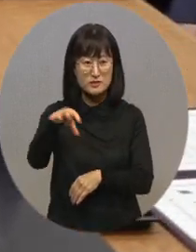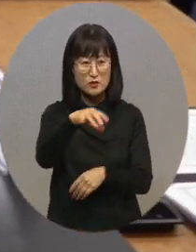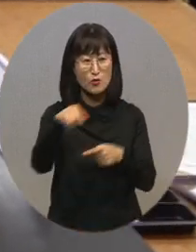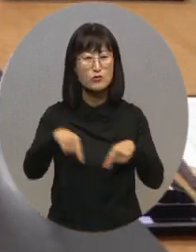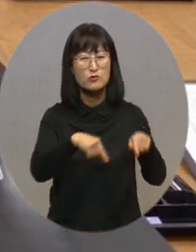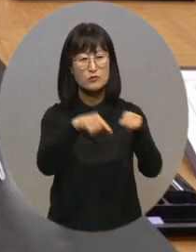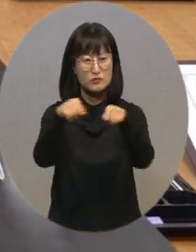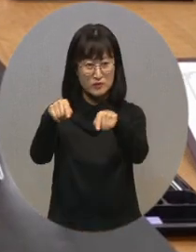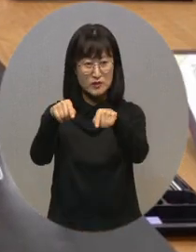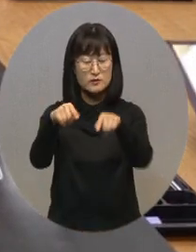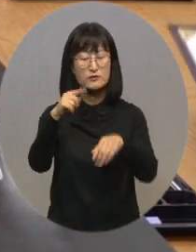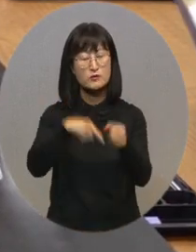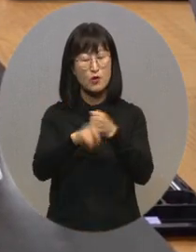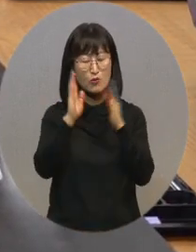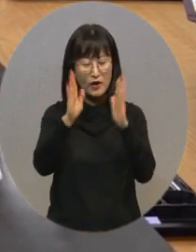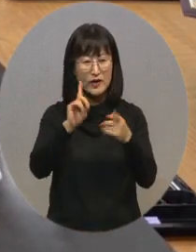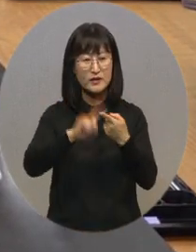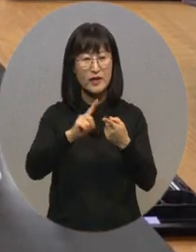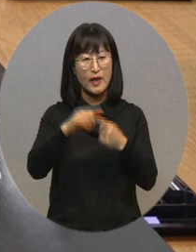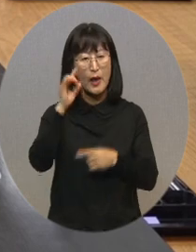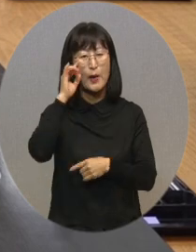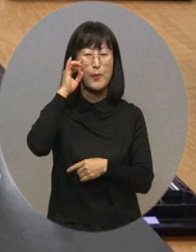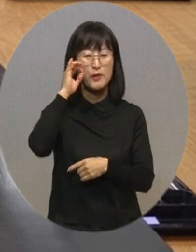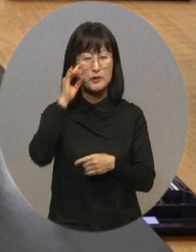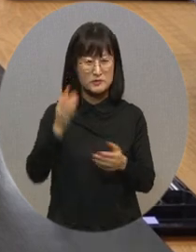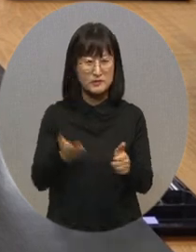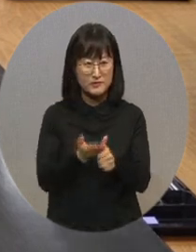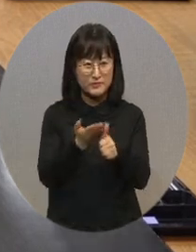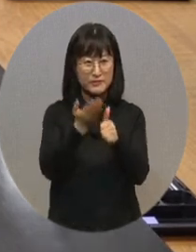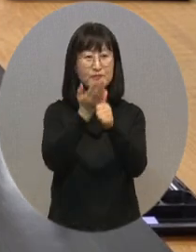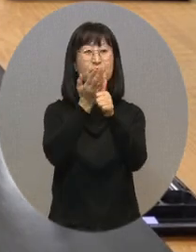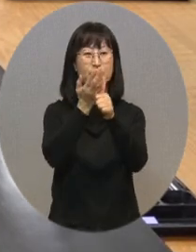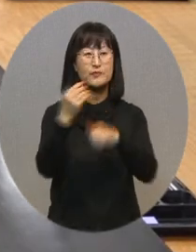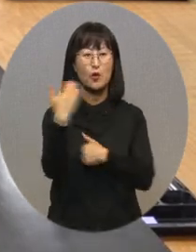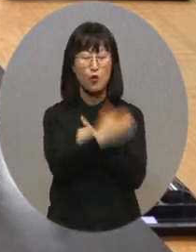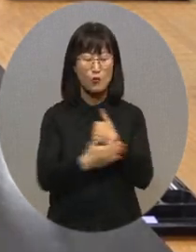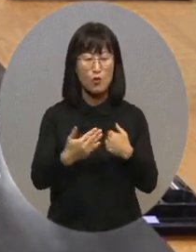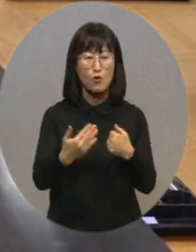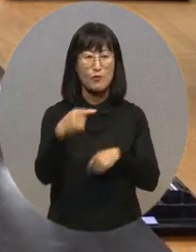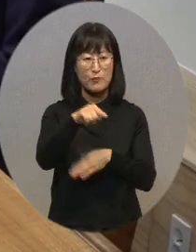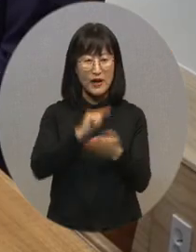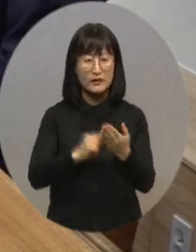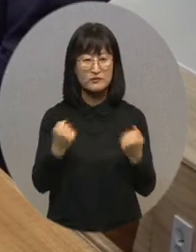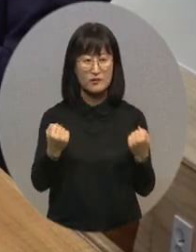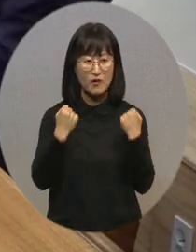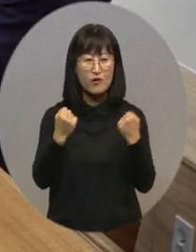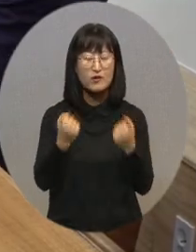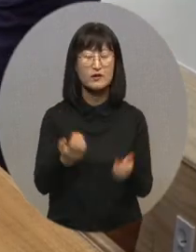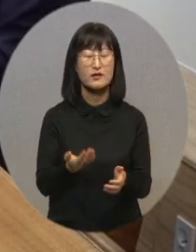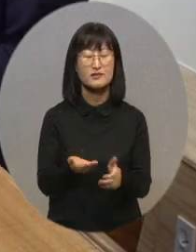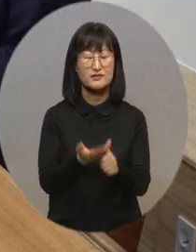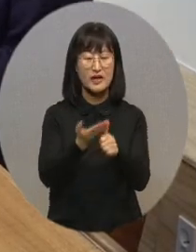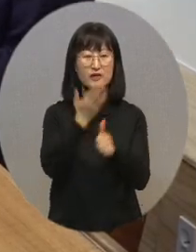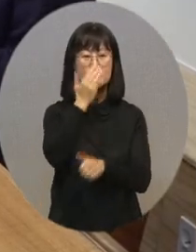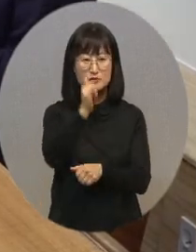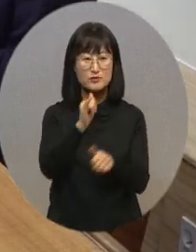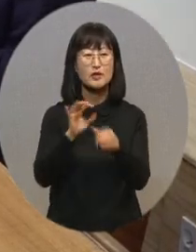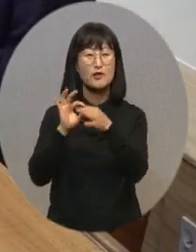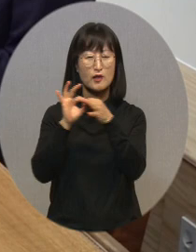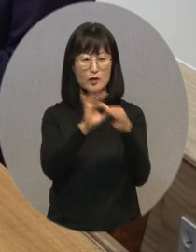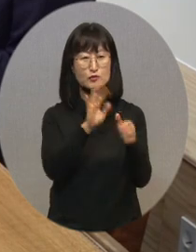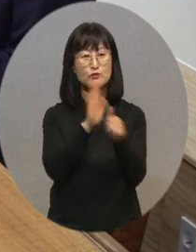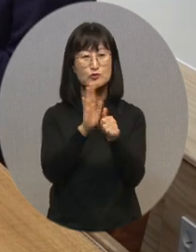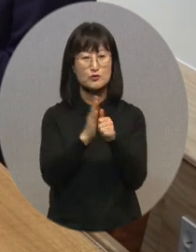학생들이 과학에 대한 흥미와 호기심을 키우는 동시에 몸과 마음이 건강하게 자랄 수 있도록 꾸준히